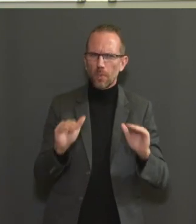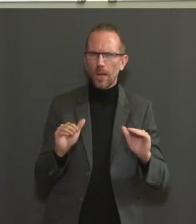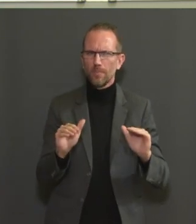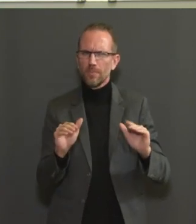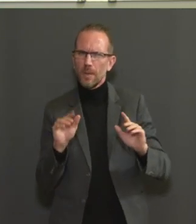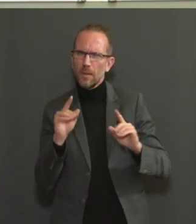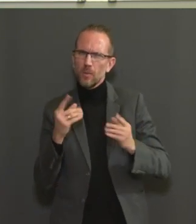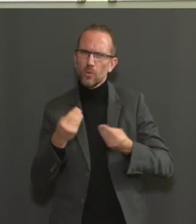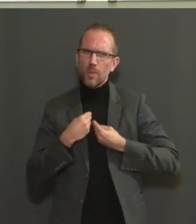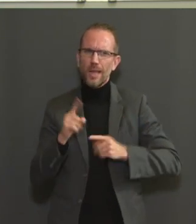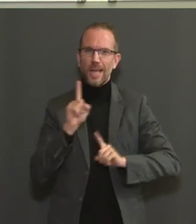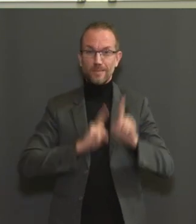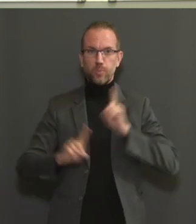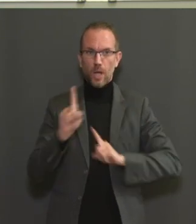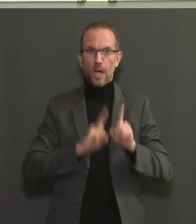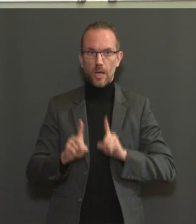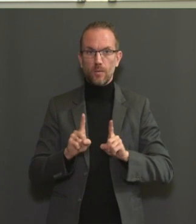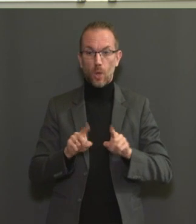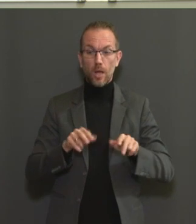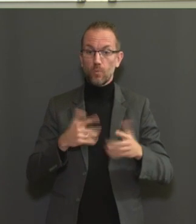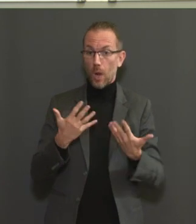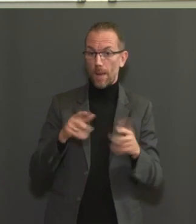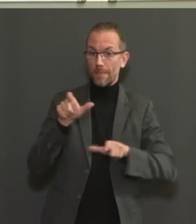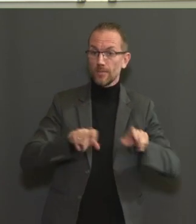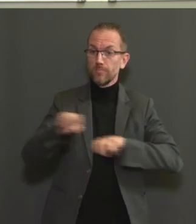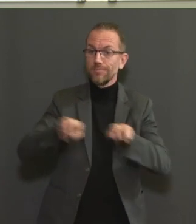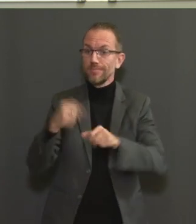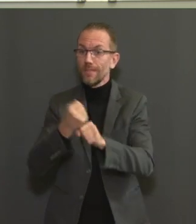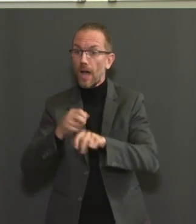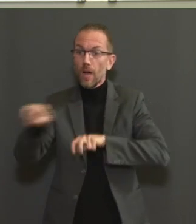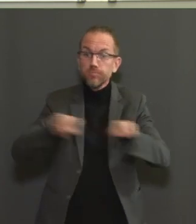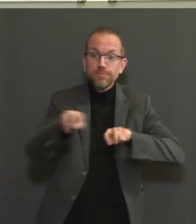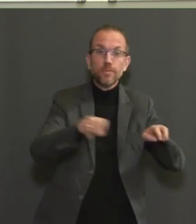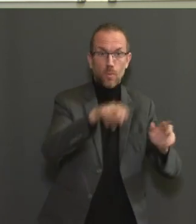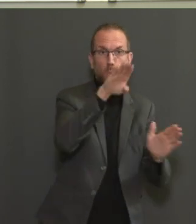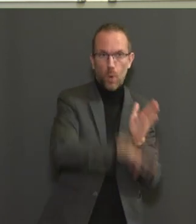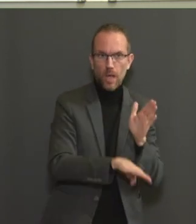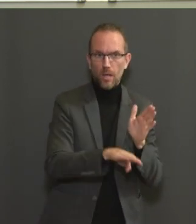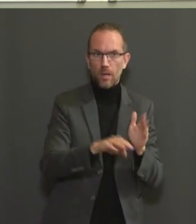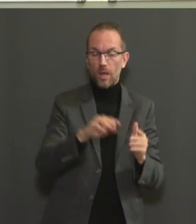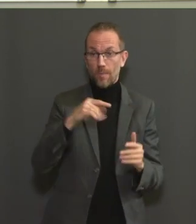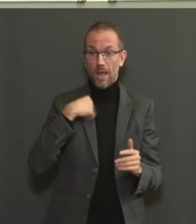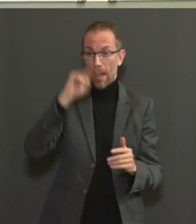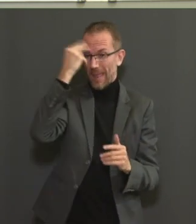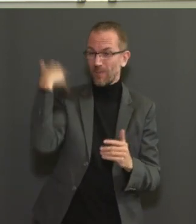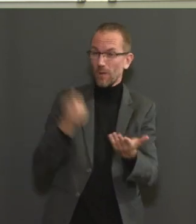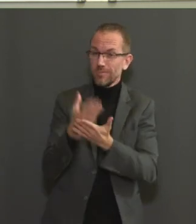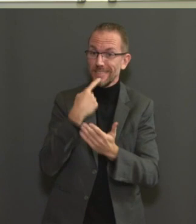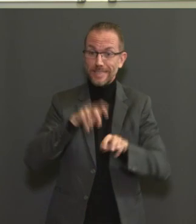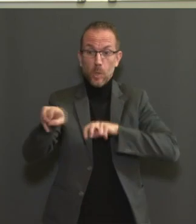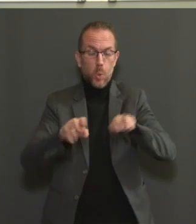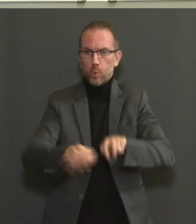de mobilité, en tout cas une tendance à ne plus avoir cette augmentation dont vous parlez. Donc le travail à distance